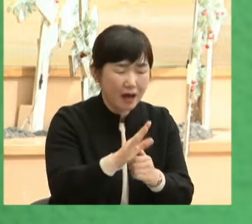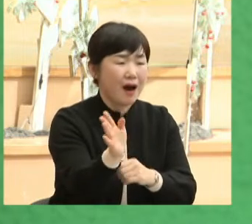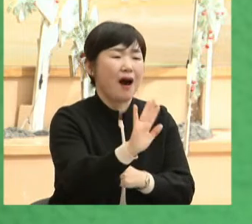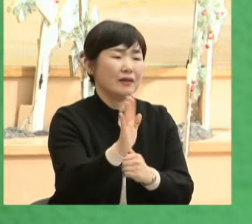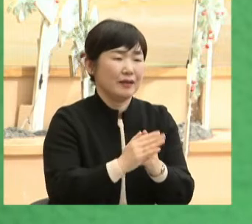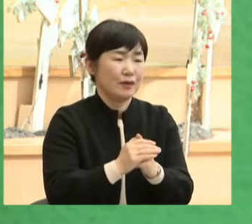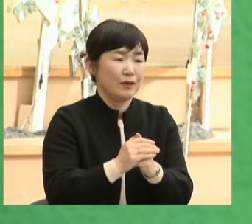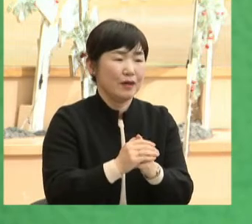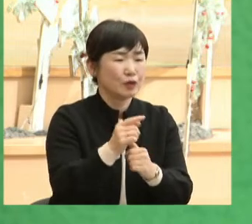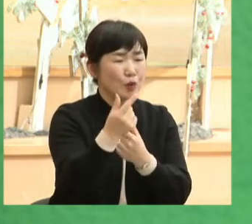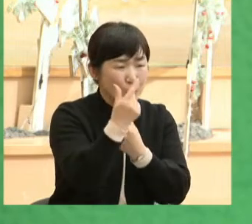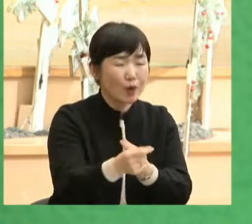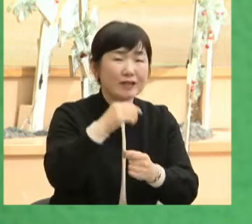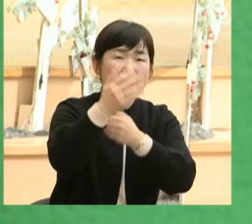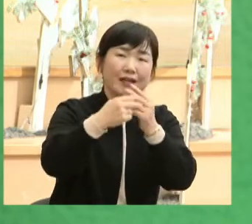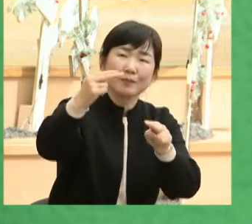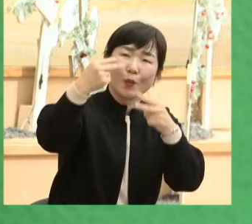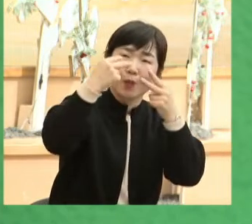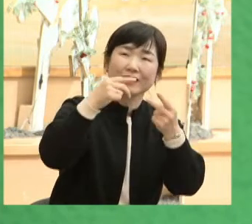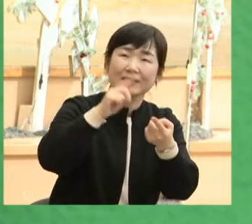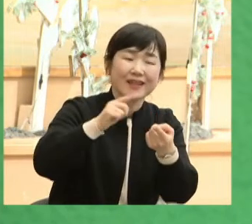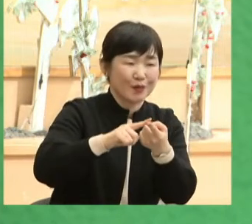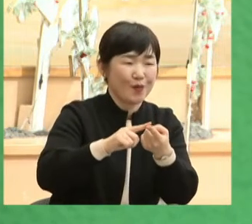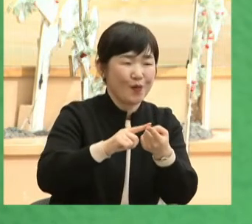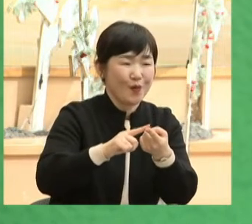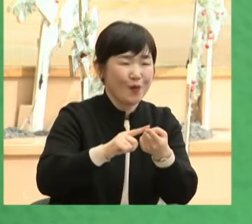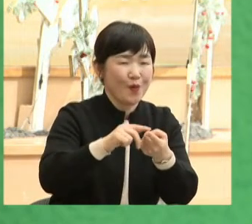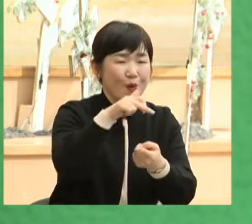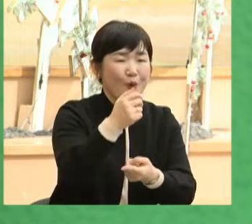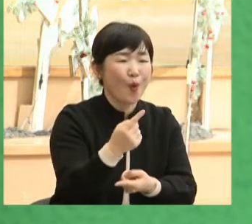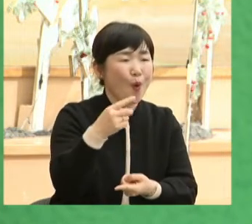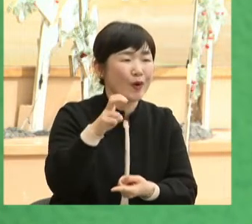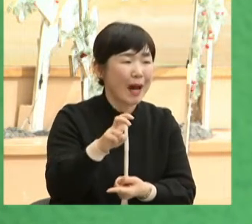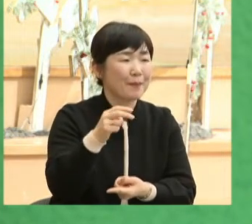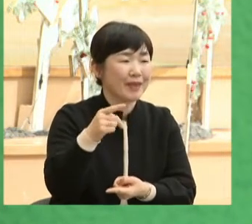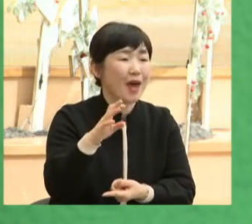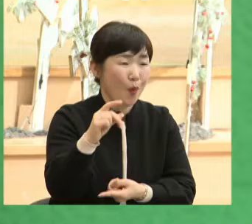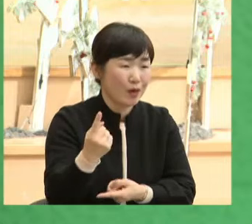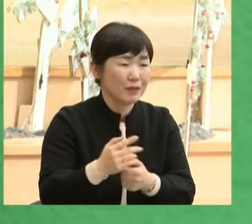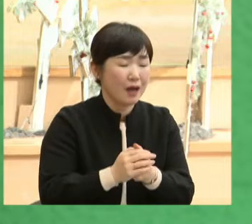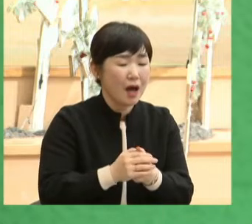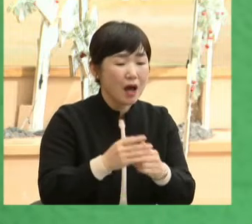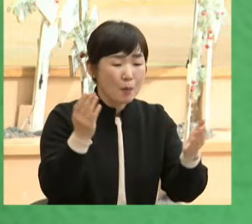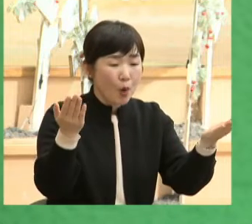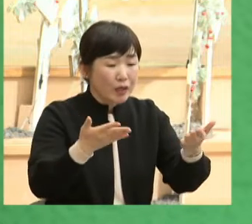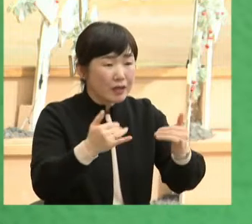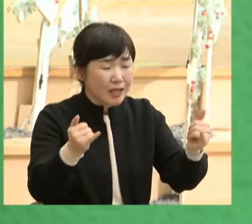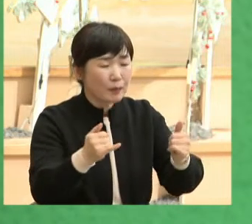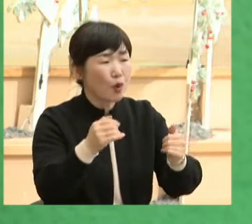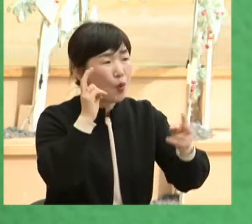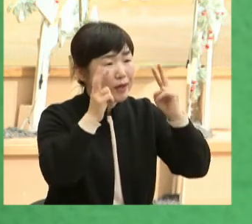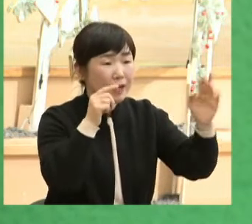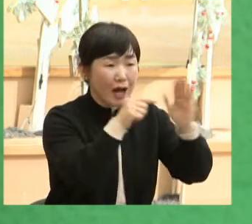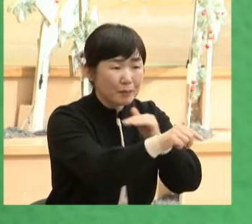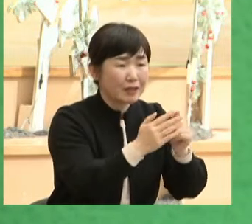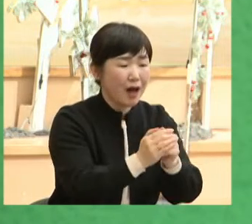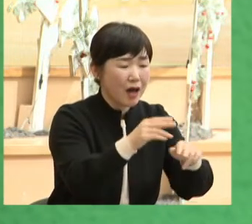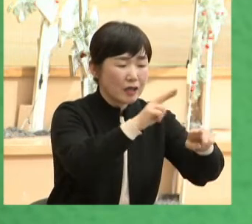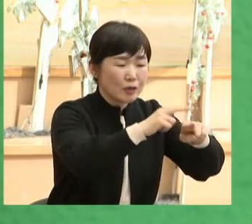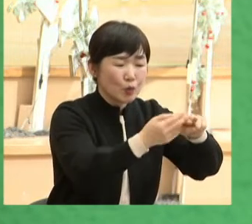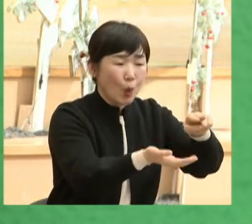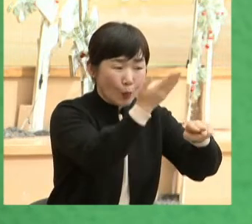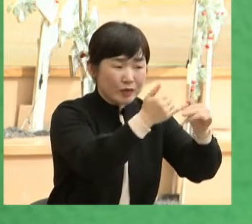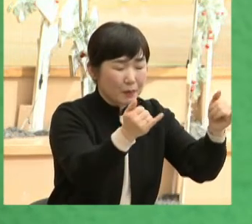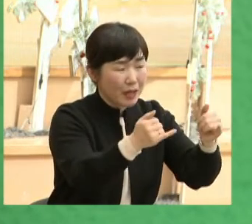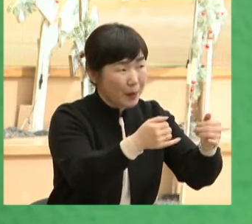역시 콜 하면 돼요 직장에서 출근합니다 업무를 합니다 상사 눈앞에 살 수 있습니다